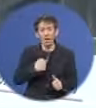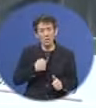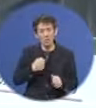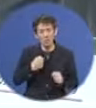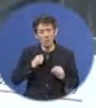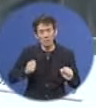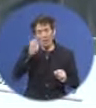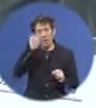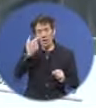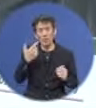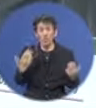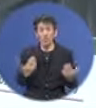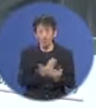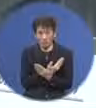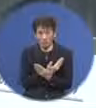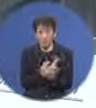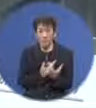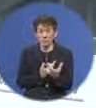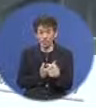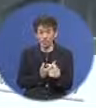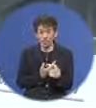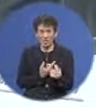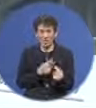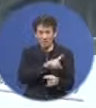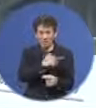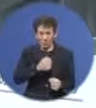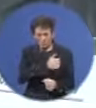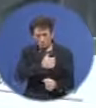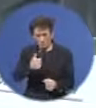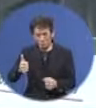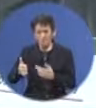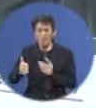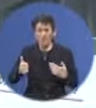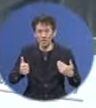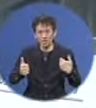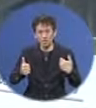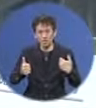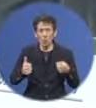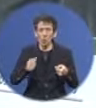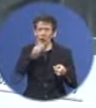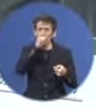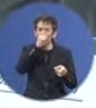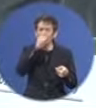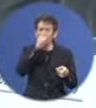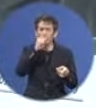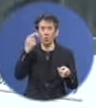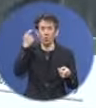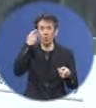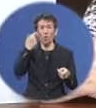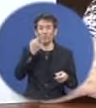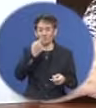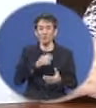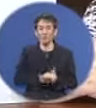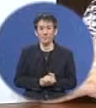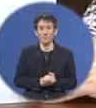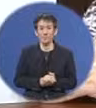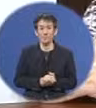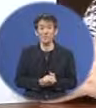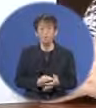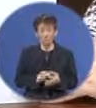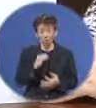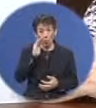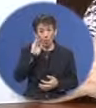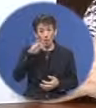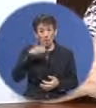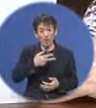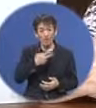なるし、それだけまあ動きますよね、はい、でその方がいいんじゃないかというふうに思うんですね、はい、そこで和歌山